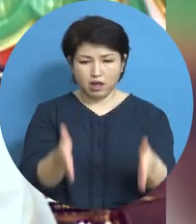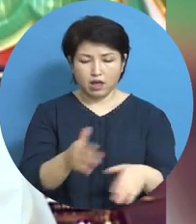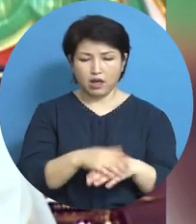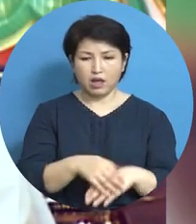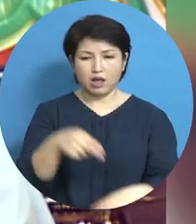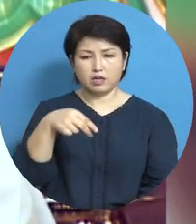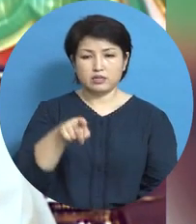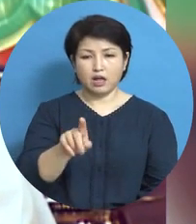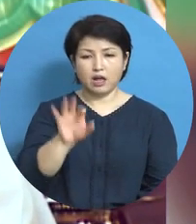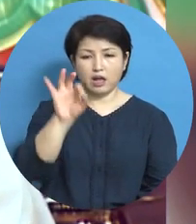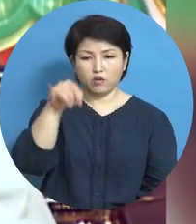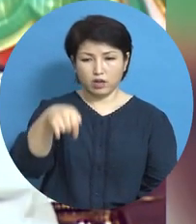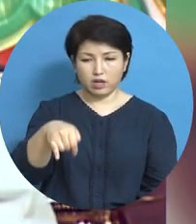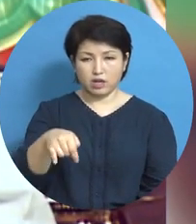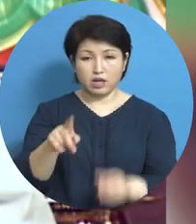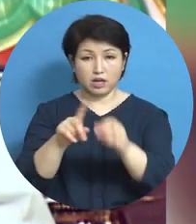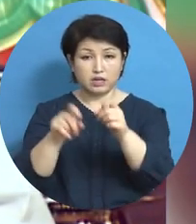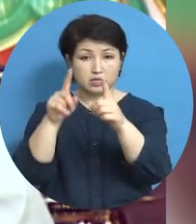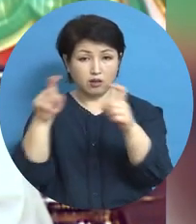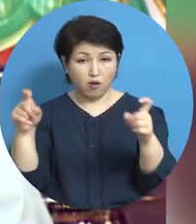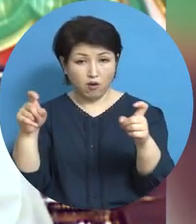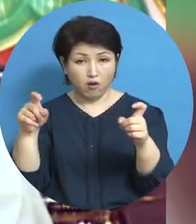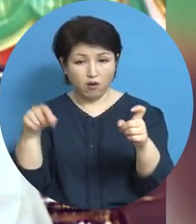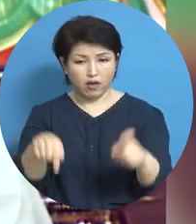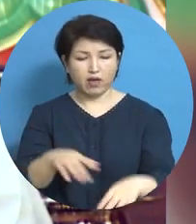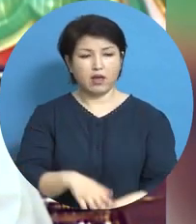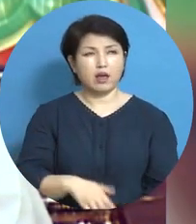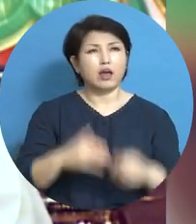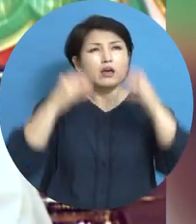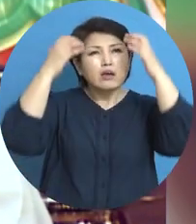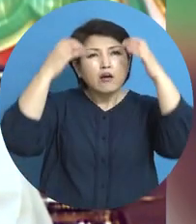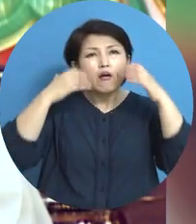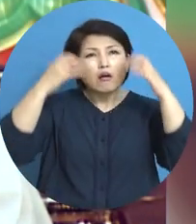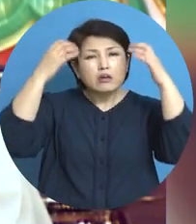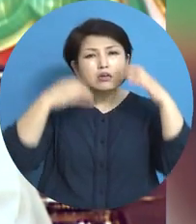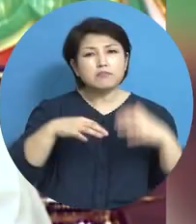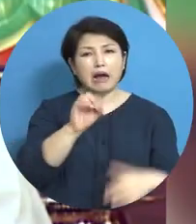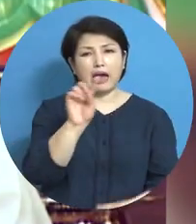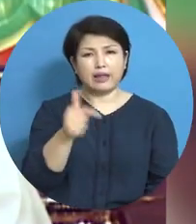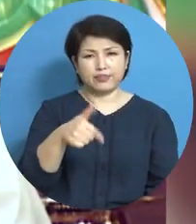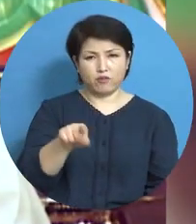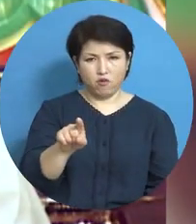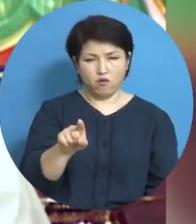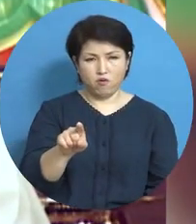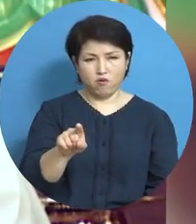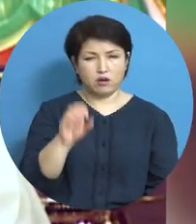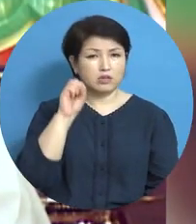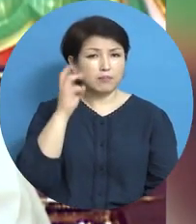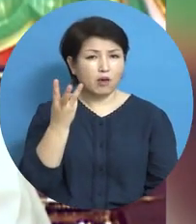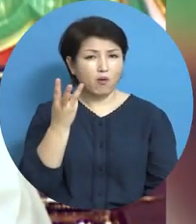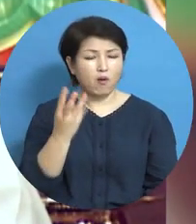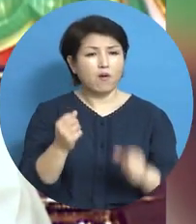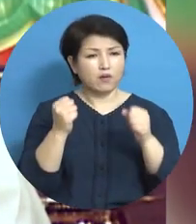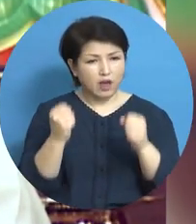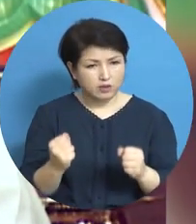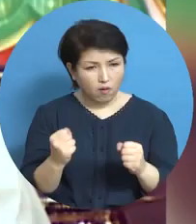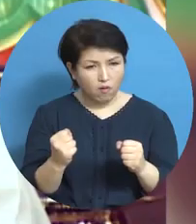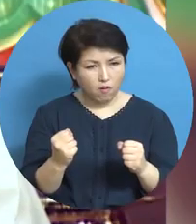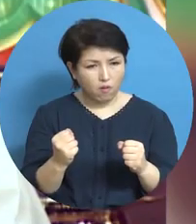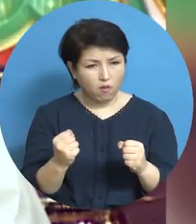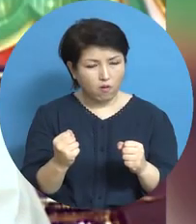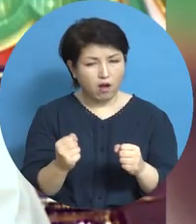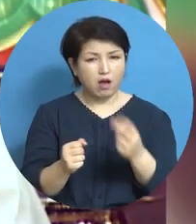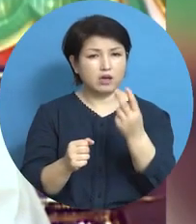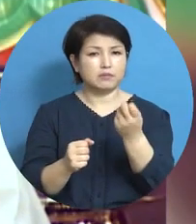사위성의 안거를 여름 석 달을 머무신 게 24위입니다. 절반이 넘죠. 그